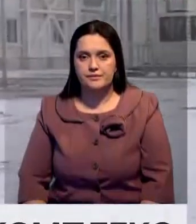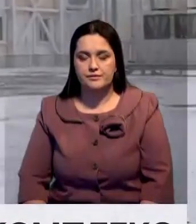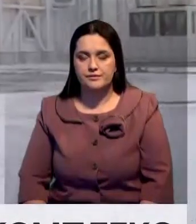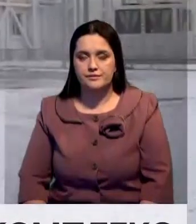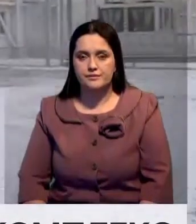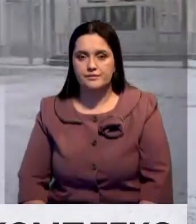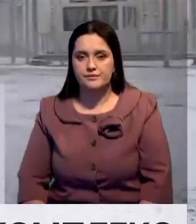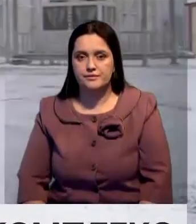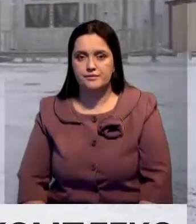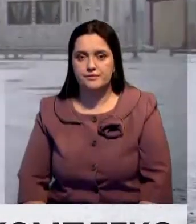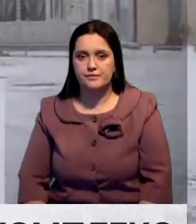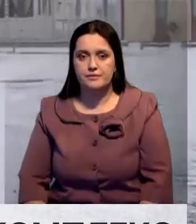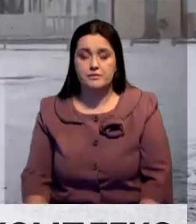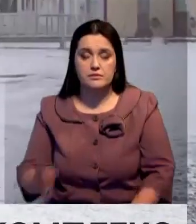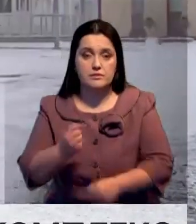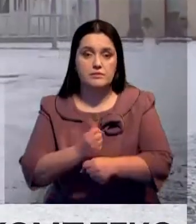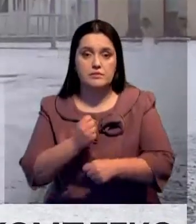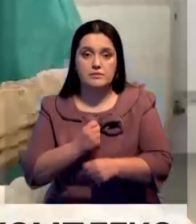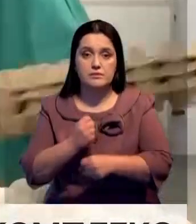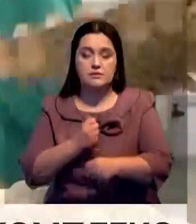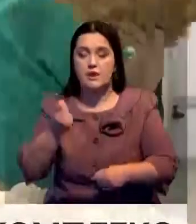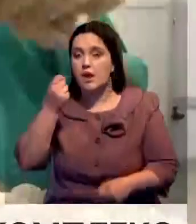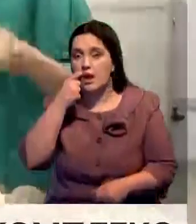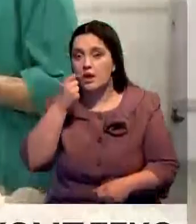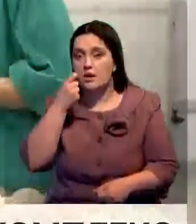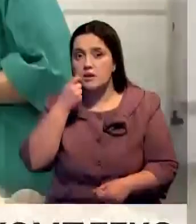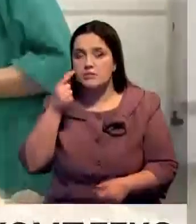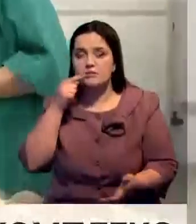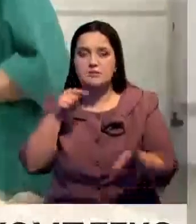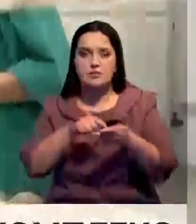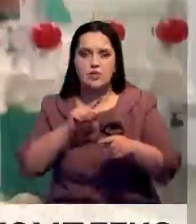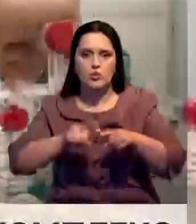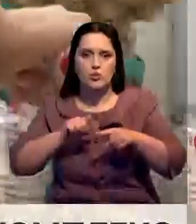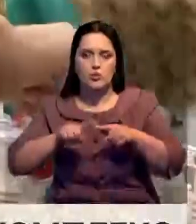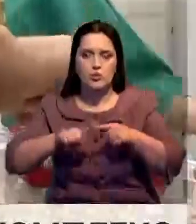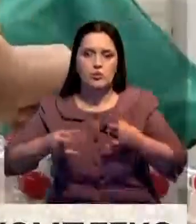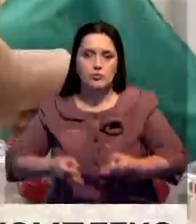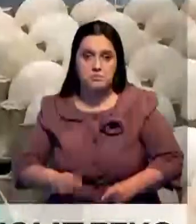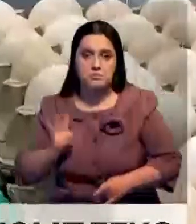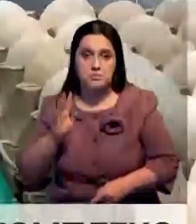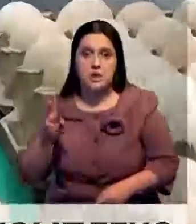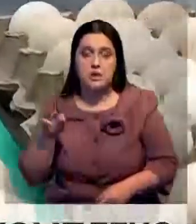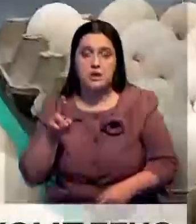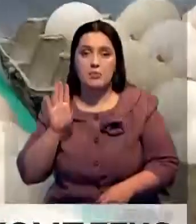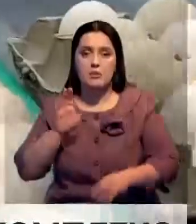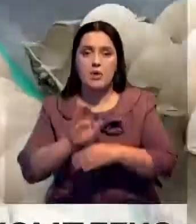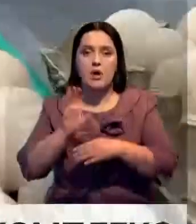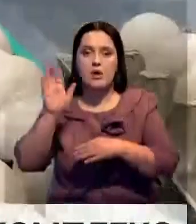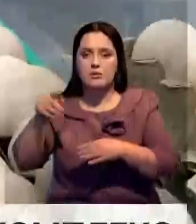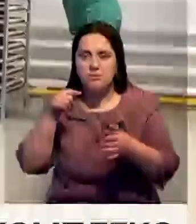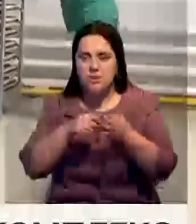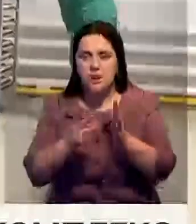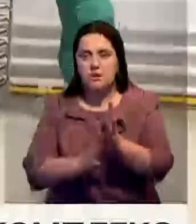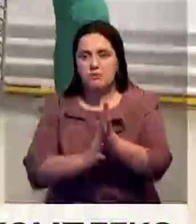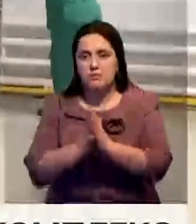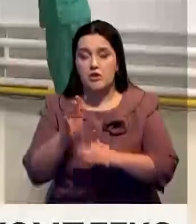На комплексе «Примакус» произвели закладку первой партии яиц. Вывод цыплят ожидают сразу же с наступлением Нового года. Потом их отправят в птичники для